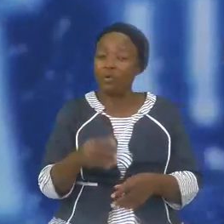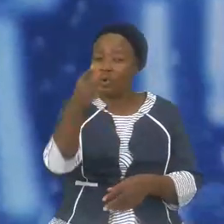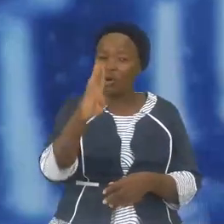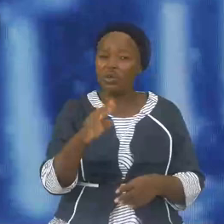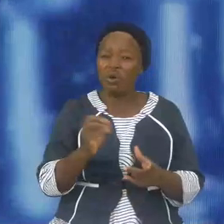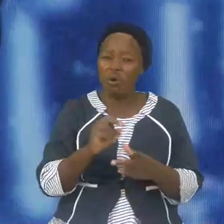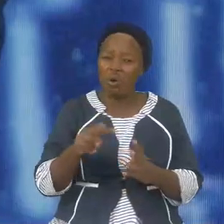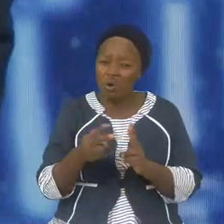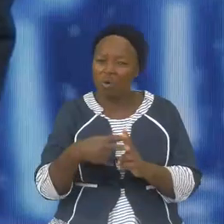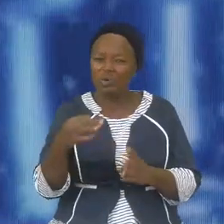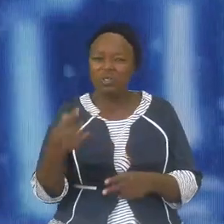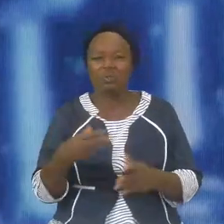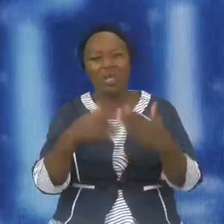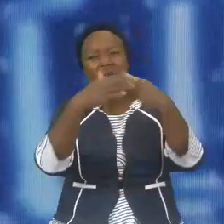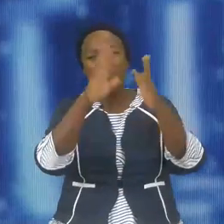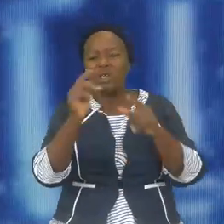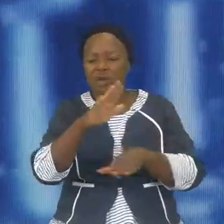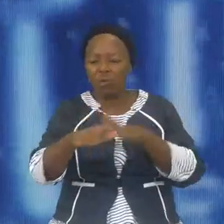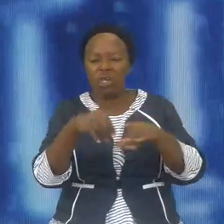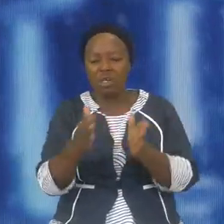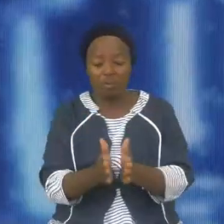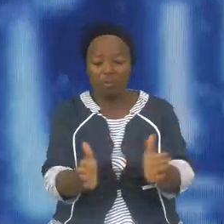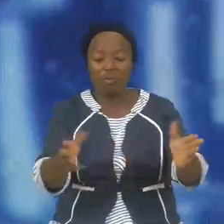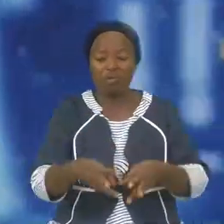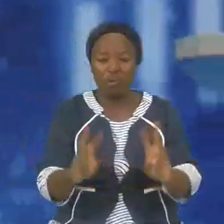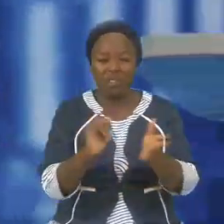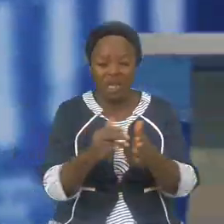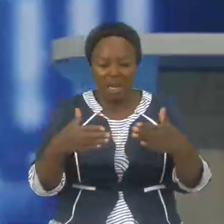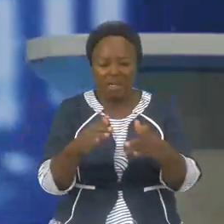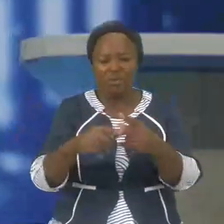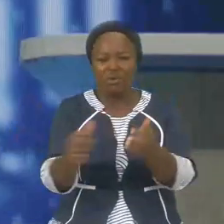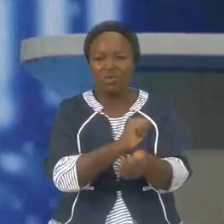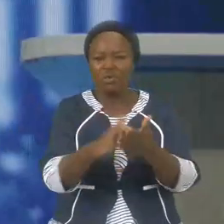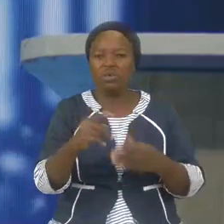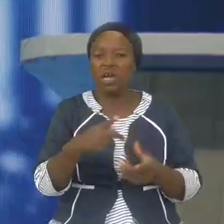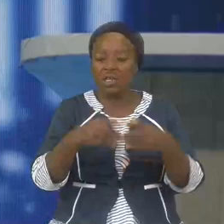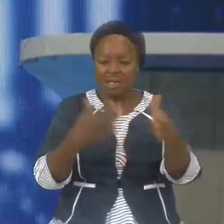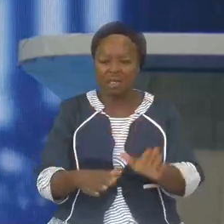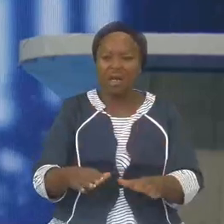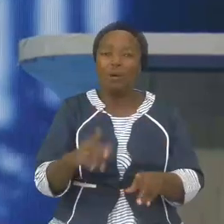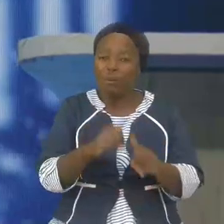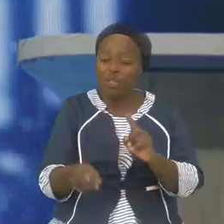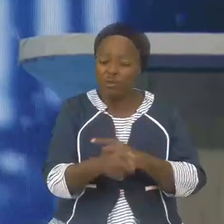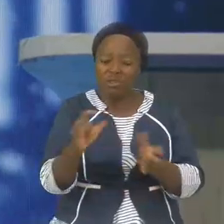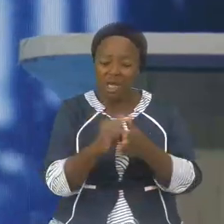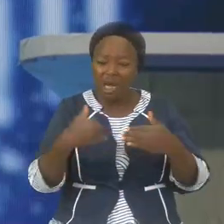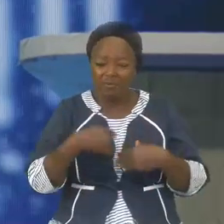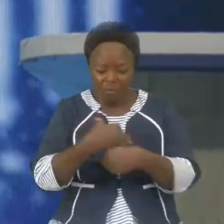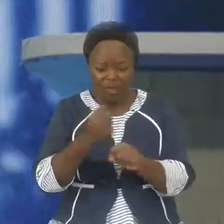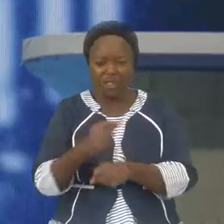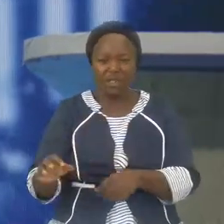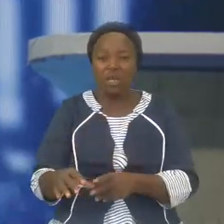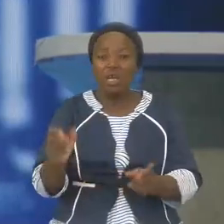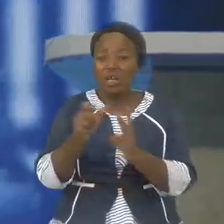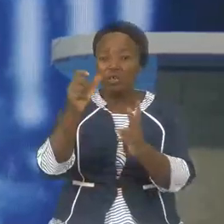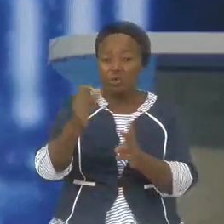Dieu pour avoir la vie éternelle. Mais ils piétinaient, ils empruntaient la voie spacieuse